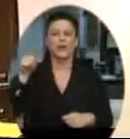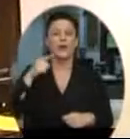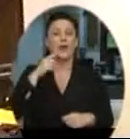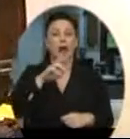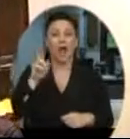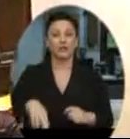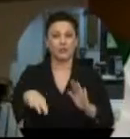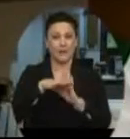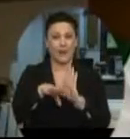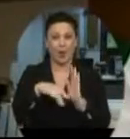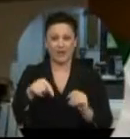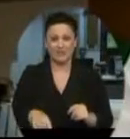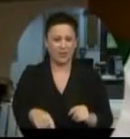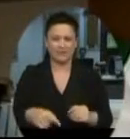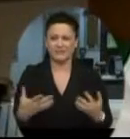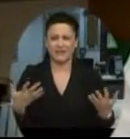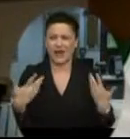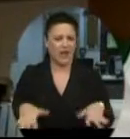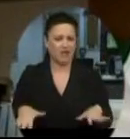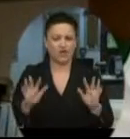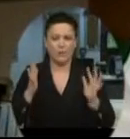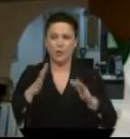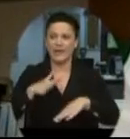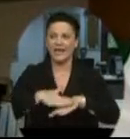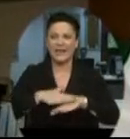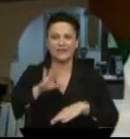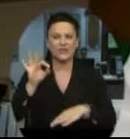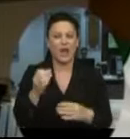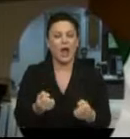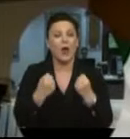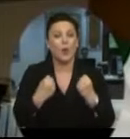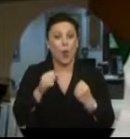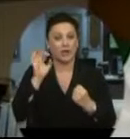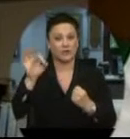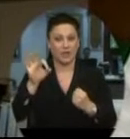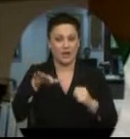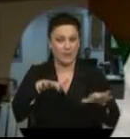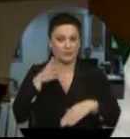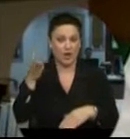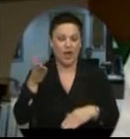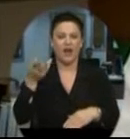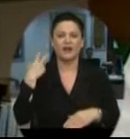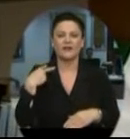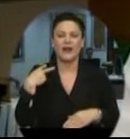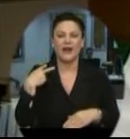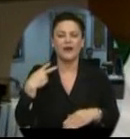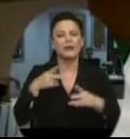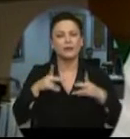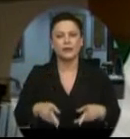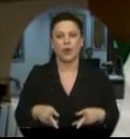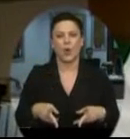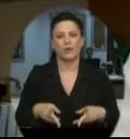ממילא חלשה מאוד. התפקיד המרכזי שלה, הכוח העיקרי שלה עד כה היה היכולת שלה